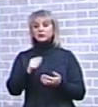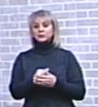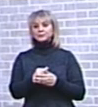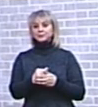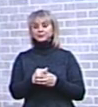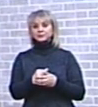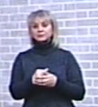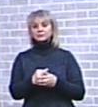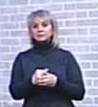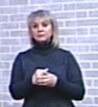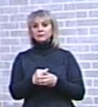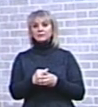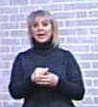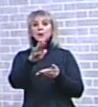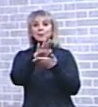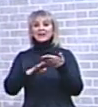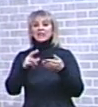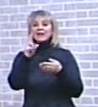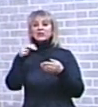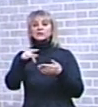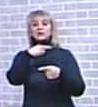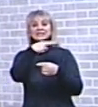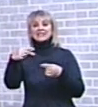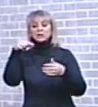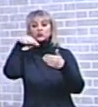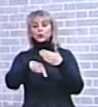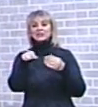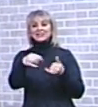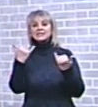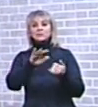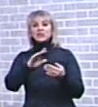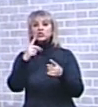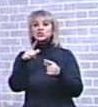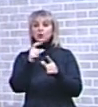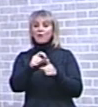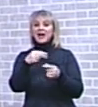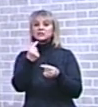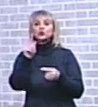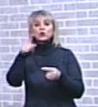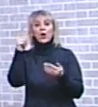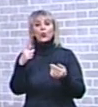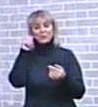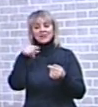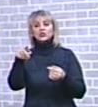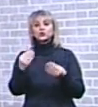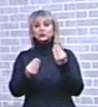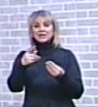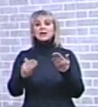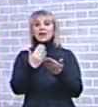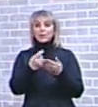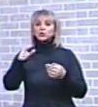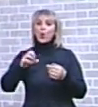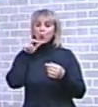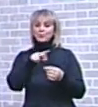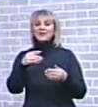Ростов-на-Дону. Продолжим КВНовскую тему изнутри. Теперь ни слова о деньгах, только умение шутить и наработка опыта. В